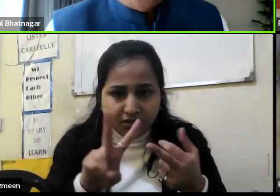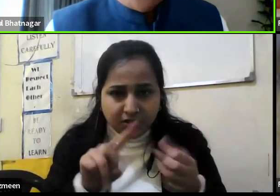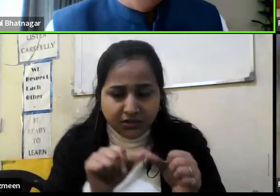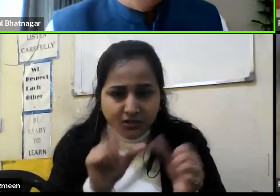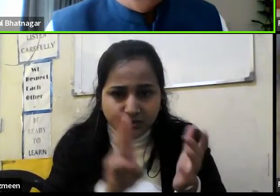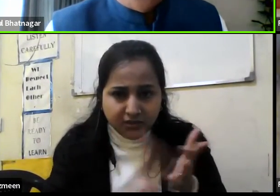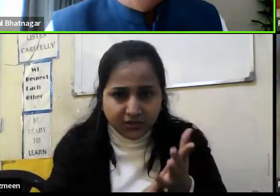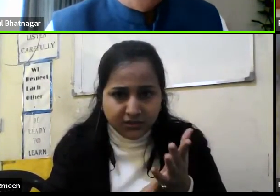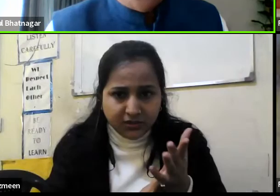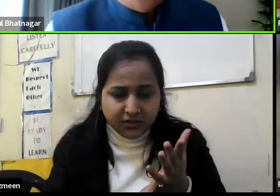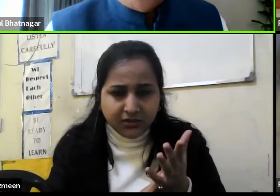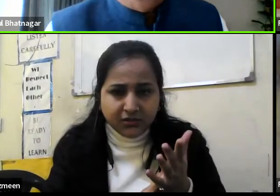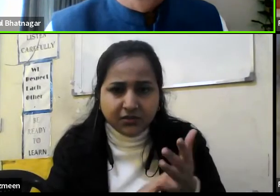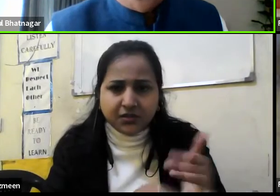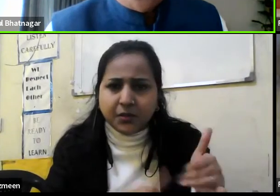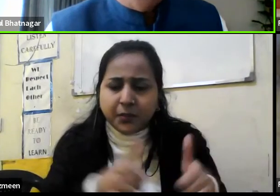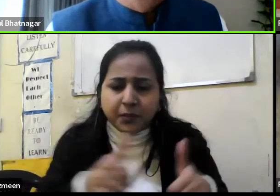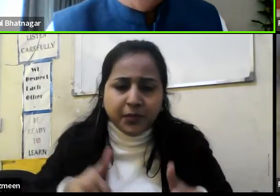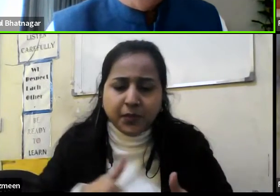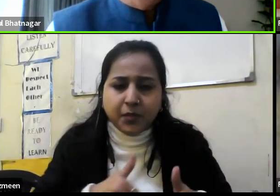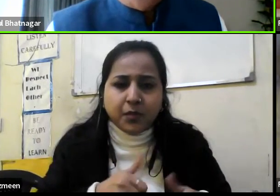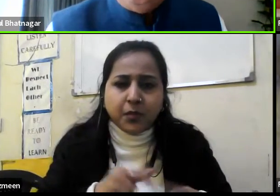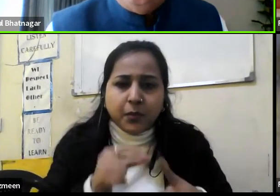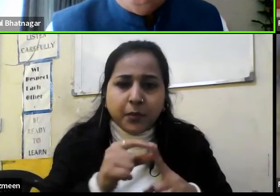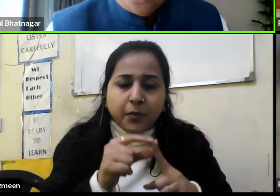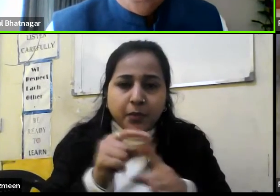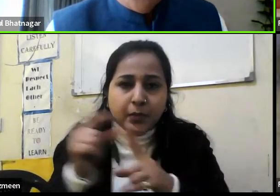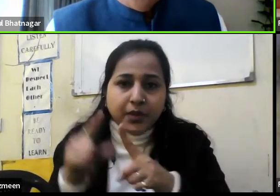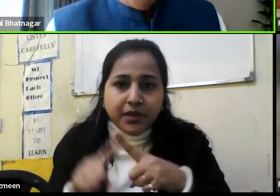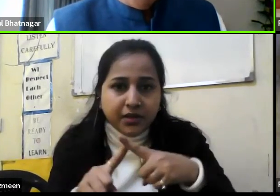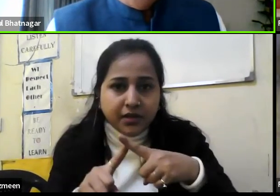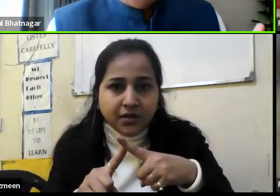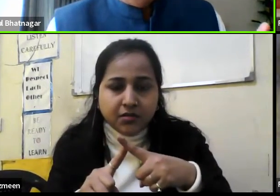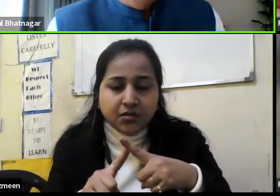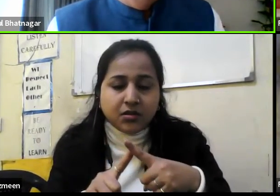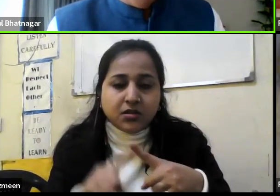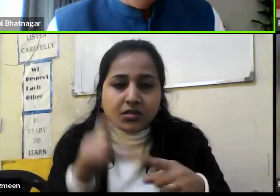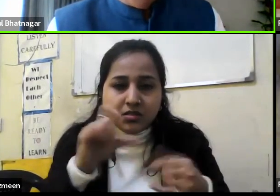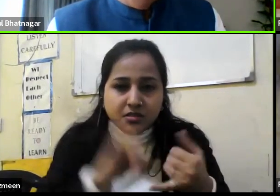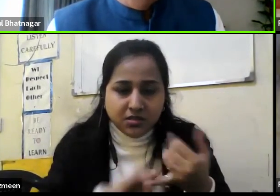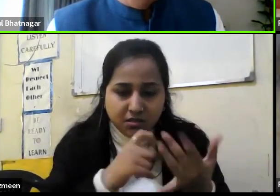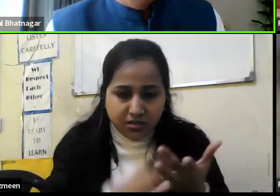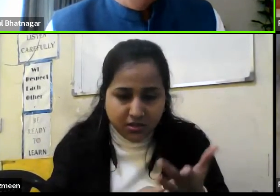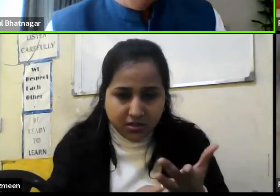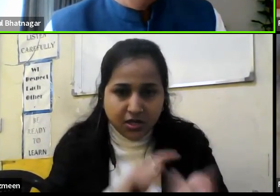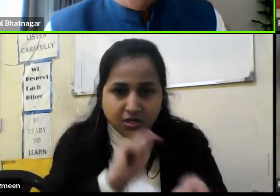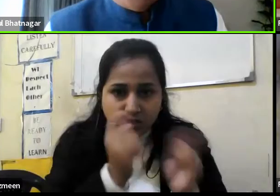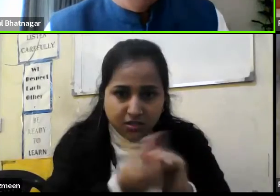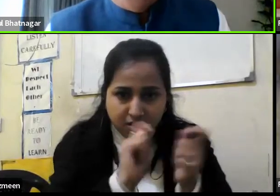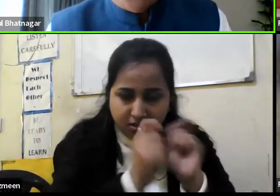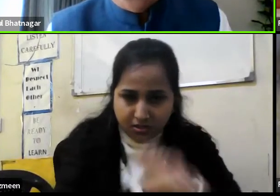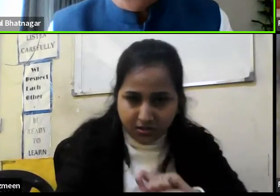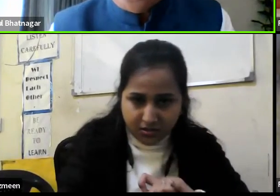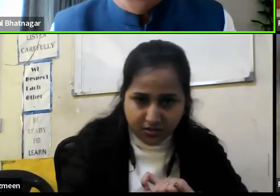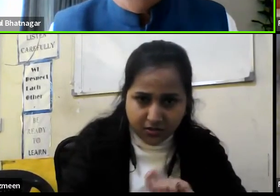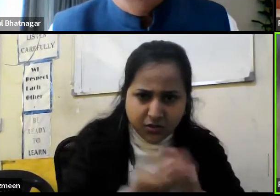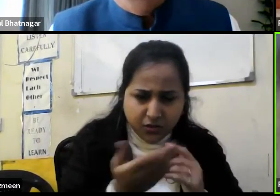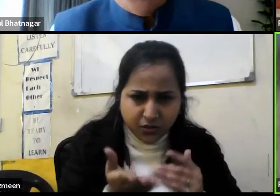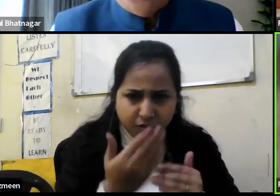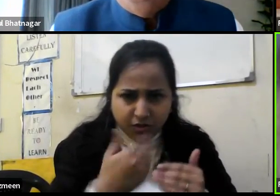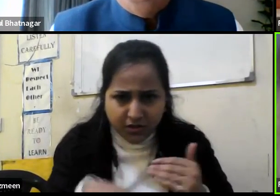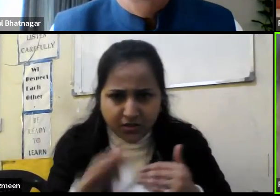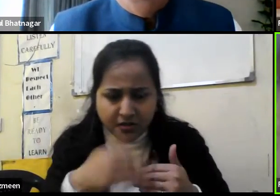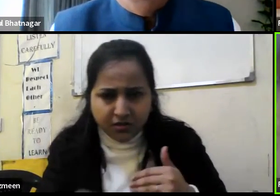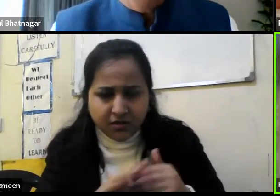the representation and opportunity for PWD in corporate changing. So maybe Rajshri, maybe you can go in first and then